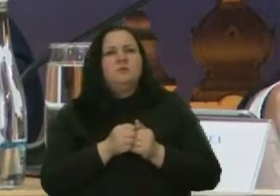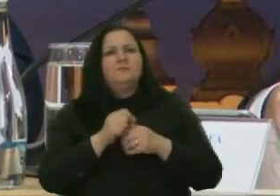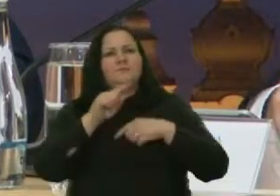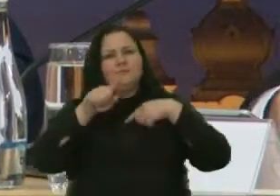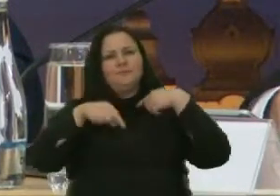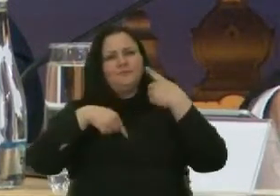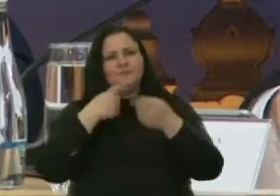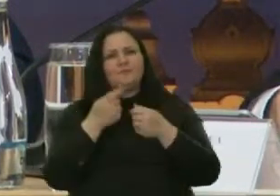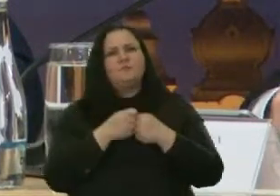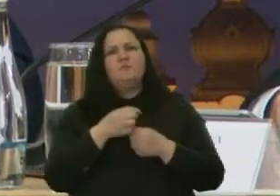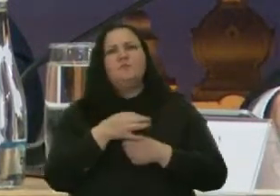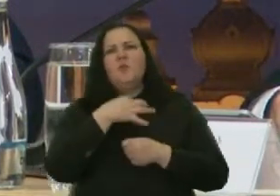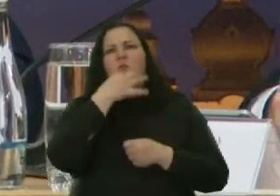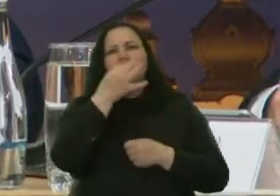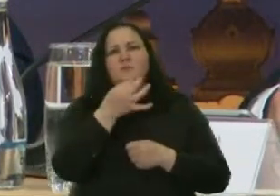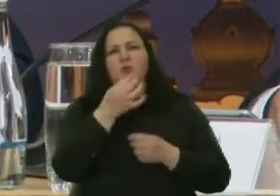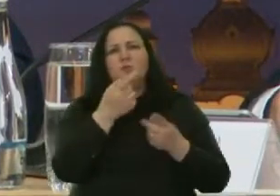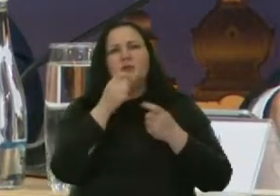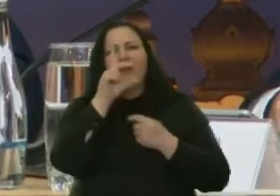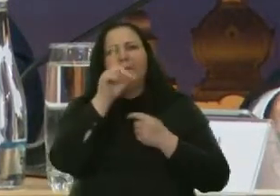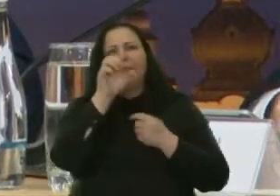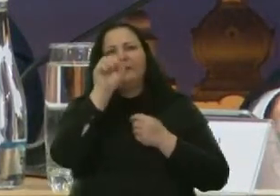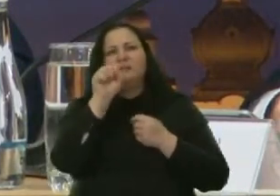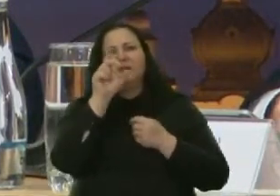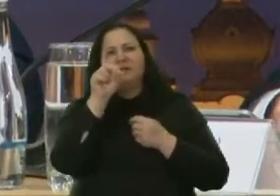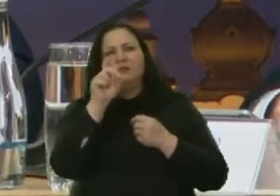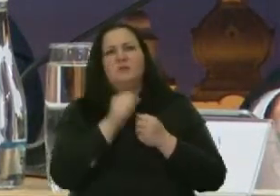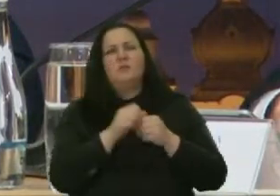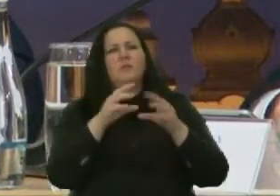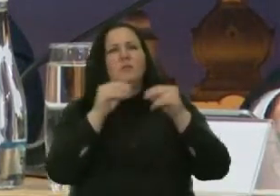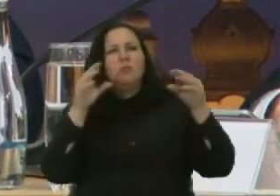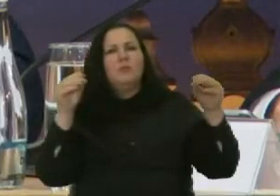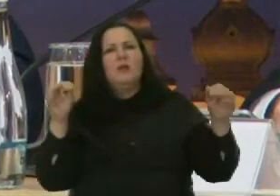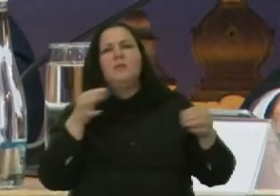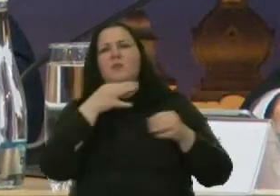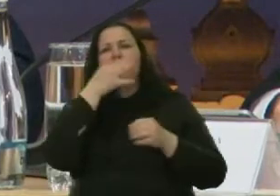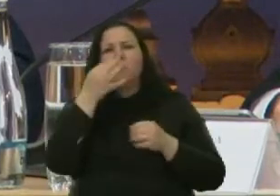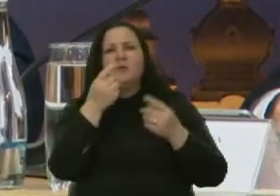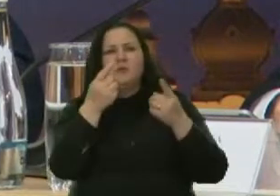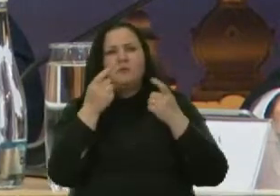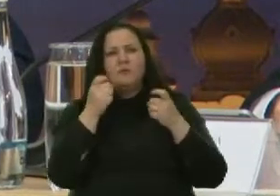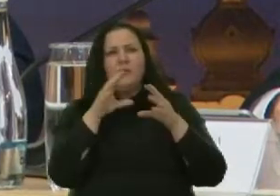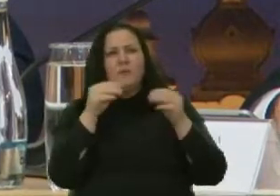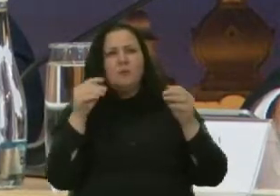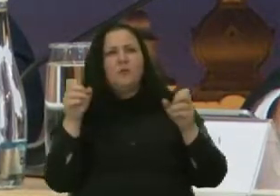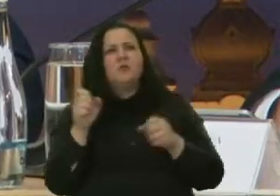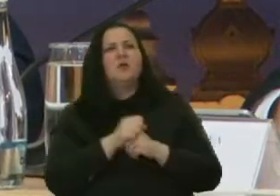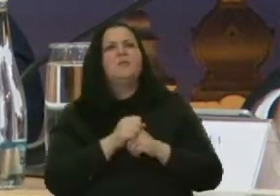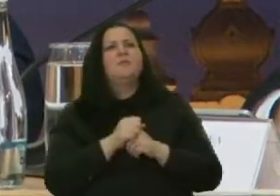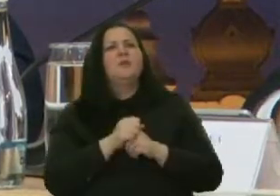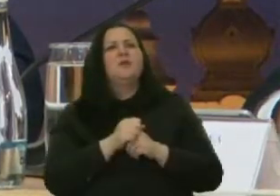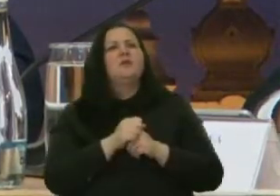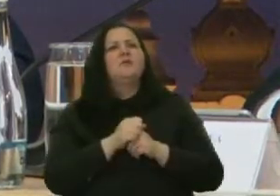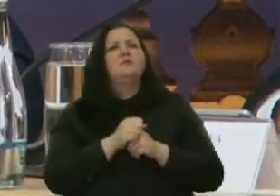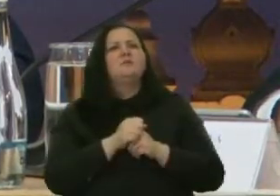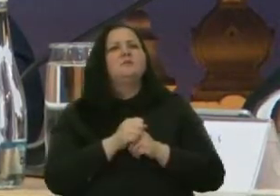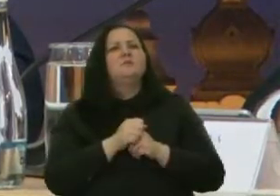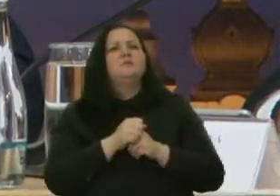după aceea propuneri de la PSD mult mai multe propuneri venite în în mai multe rânduri o să